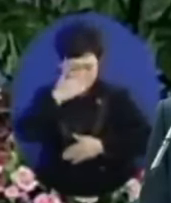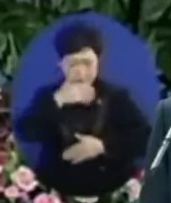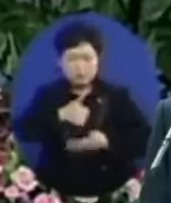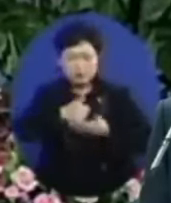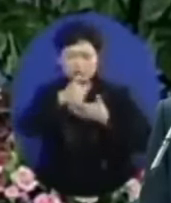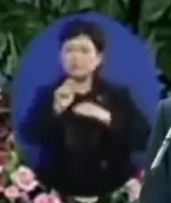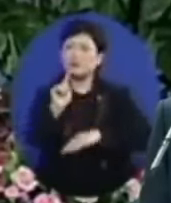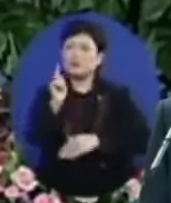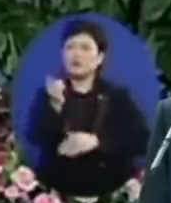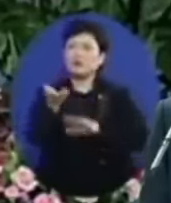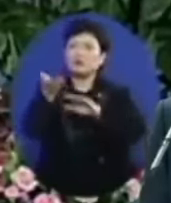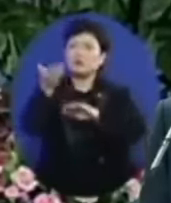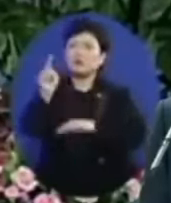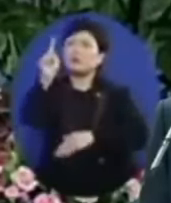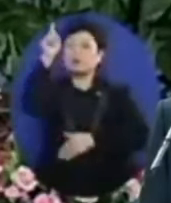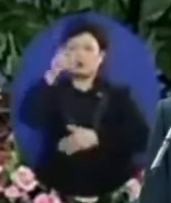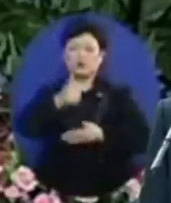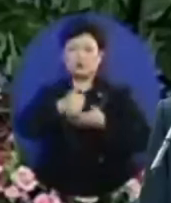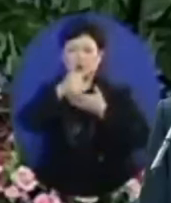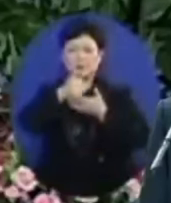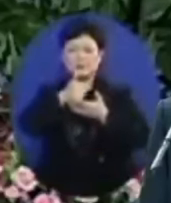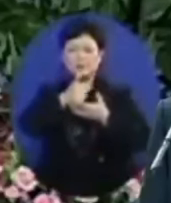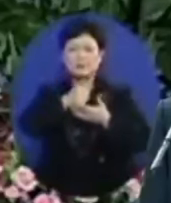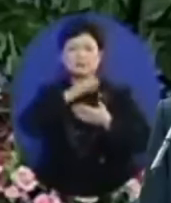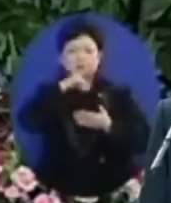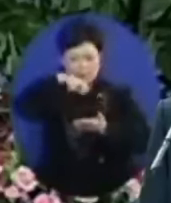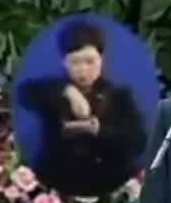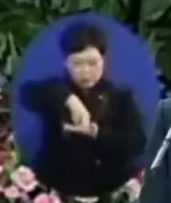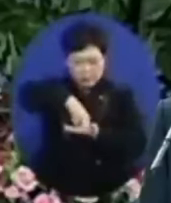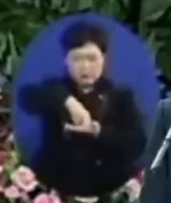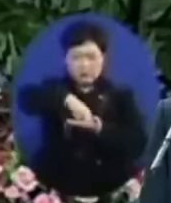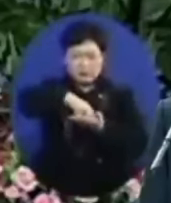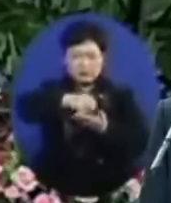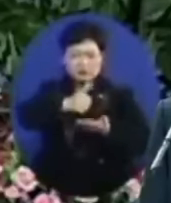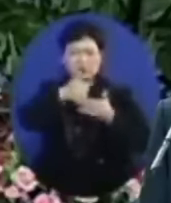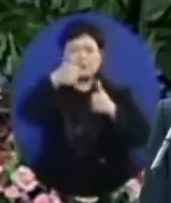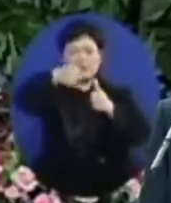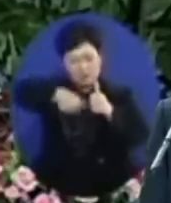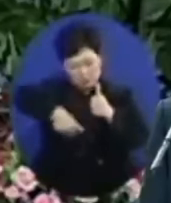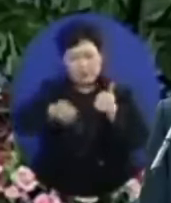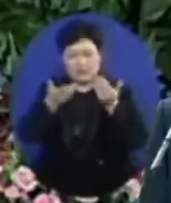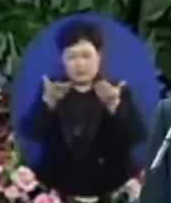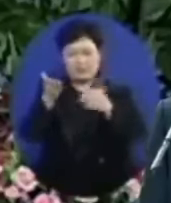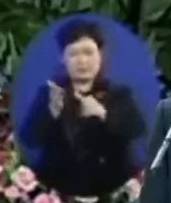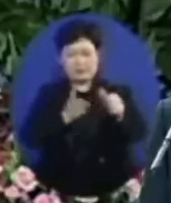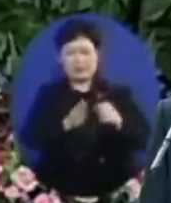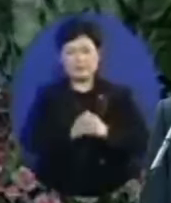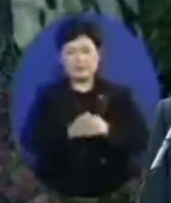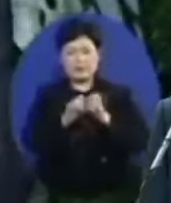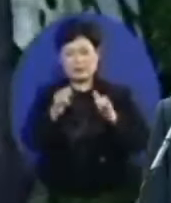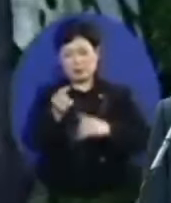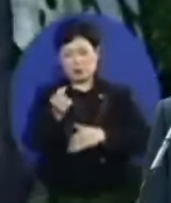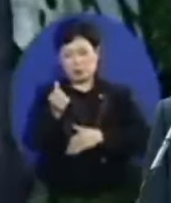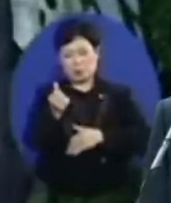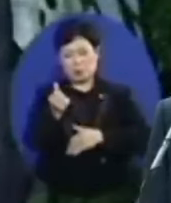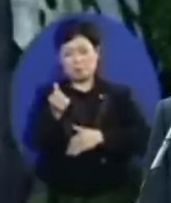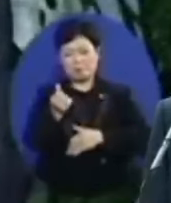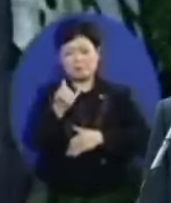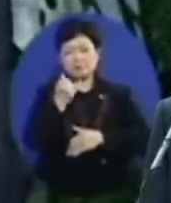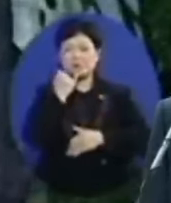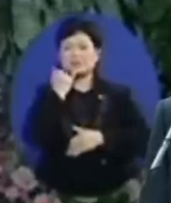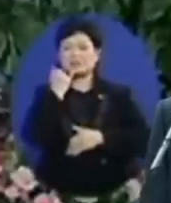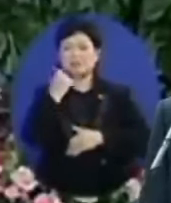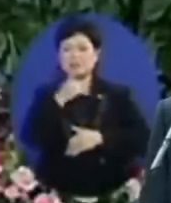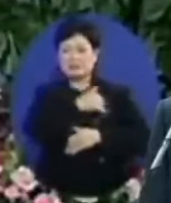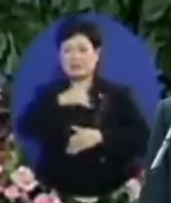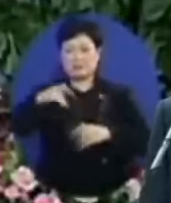주님을 높이고 주님 앞에 언제나 꿇어 엎드려서 주님을 경배해야 되는 것입니다. 사람들은 조금만 잘 살게 되면